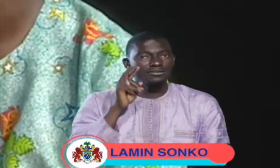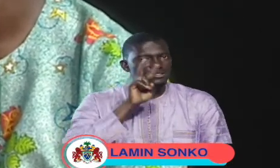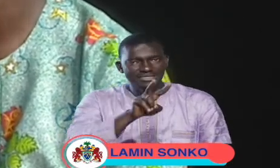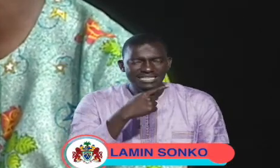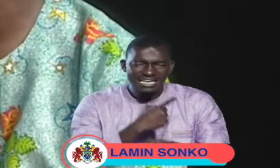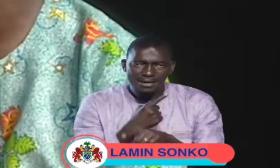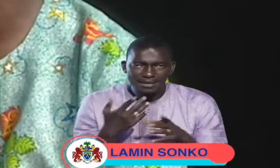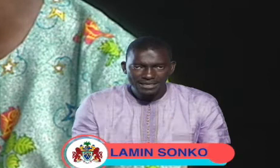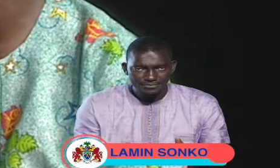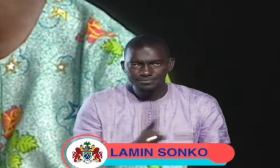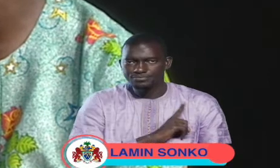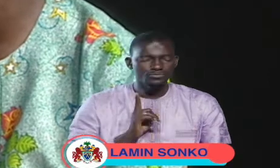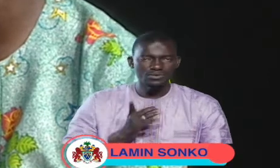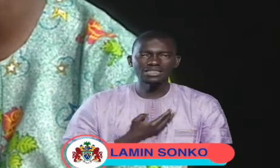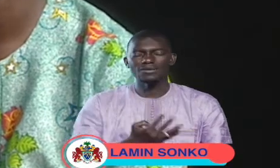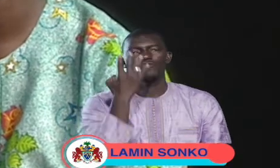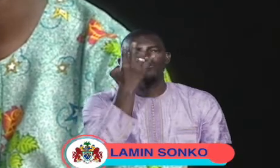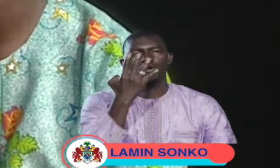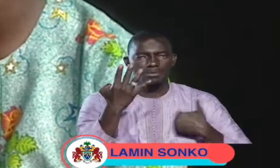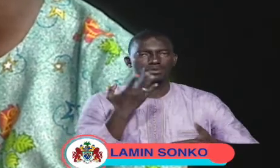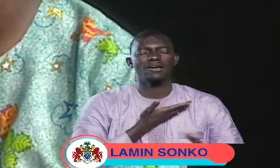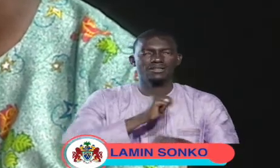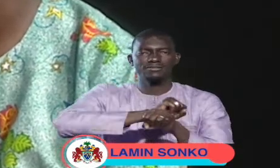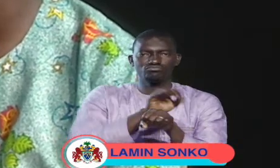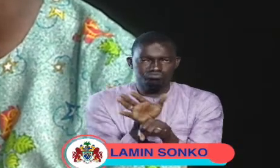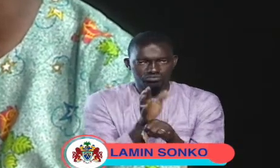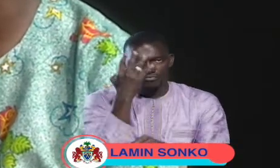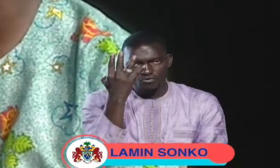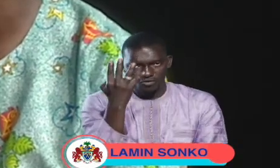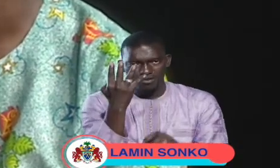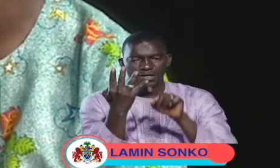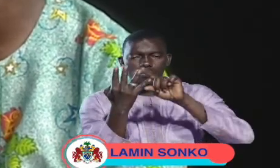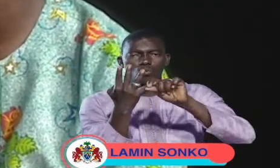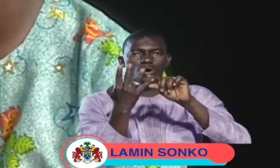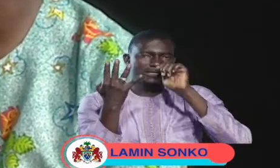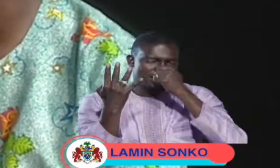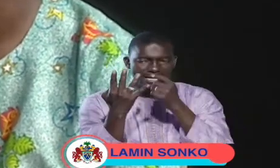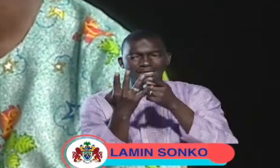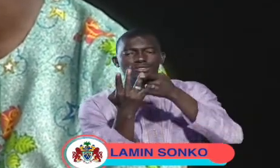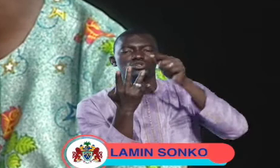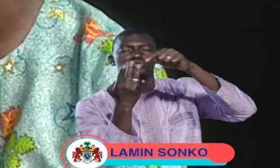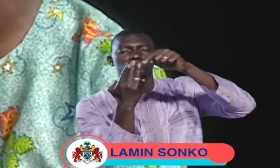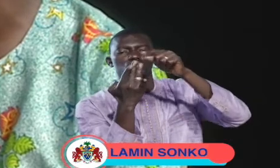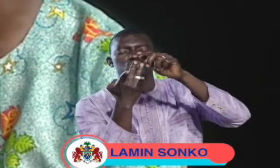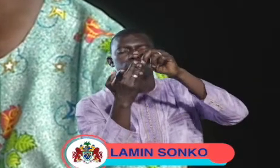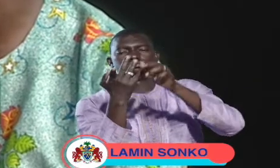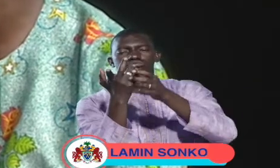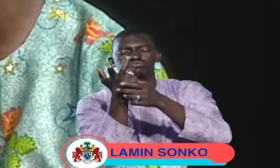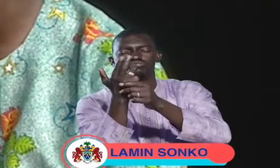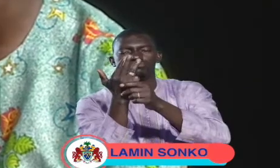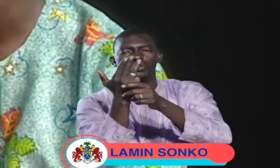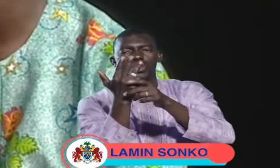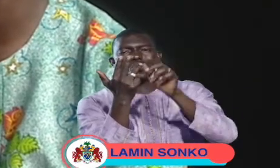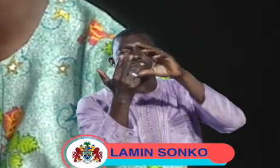fini dañ amone about 4 cases legi dananka ben case rek am ñaari ñibi nañ wa ñaari yu nak dañu ñibi